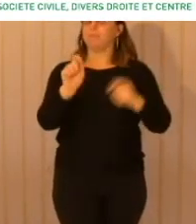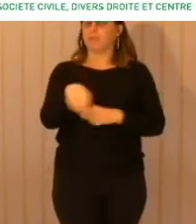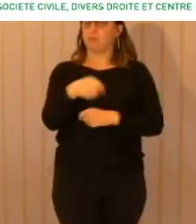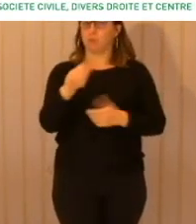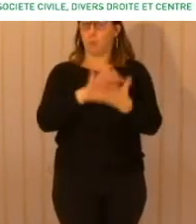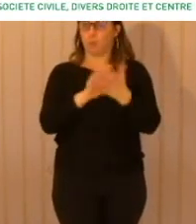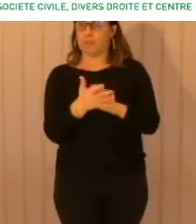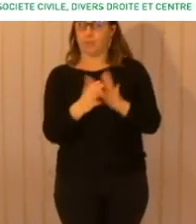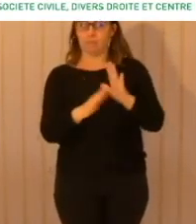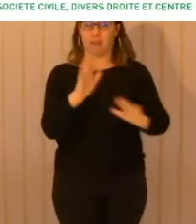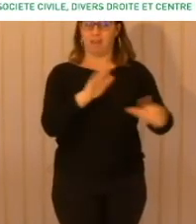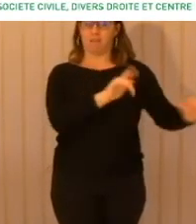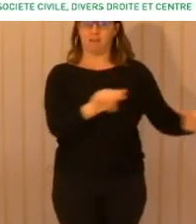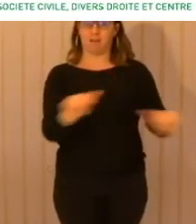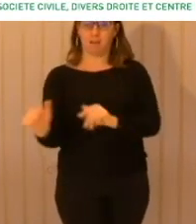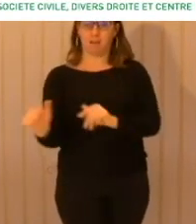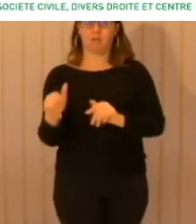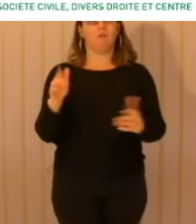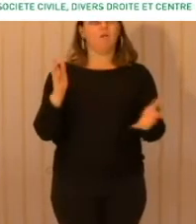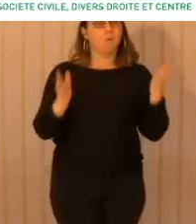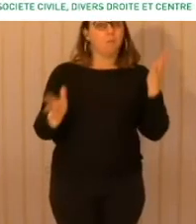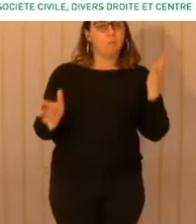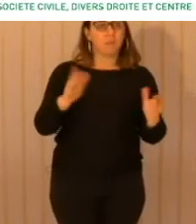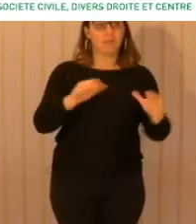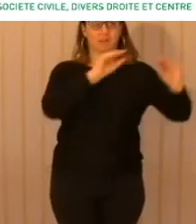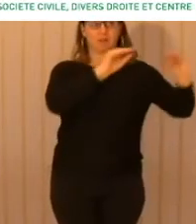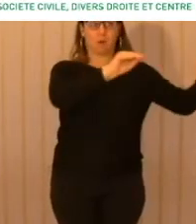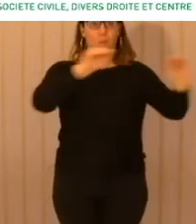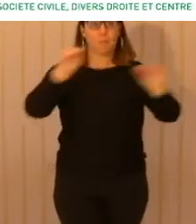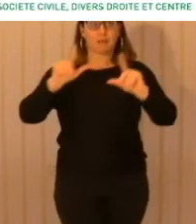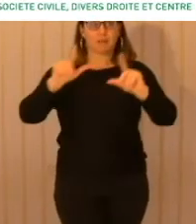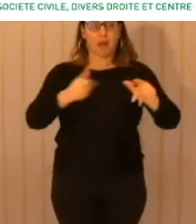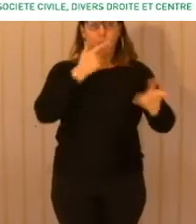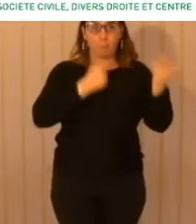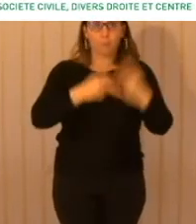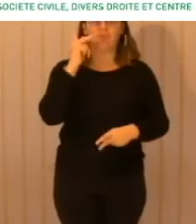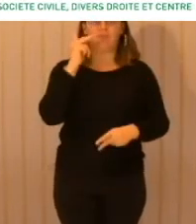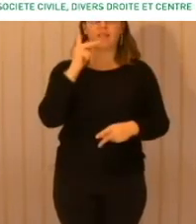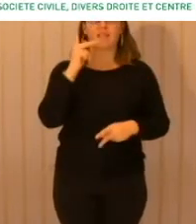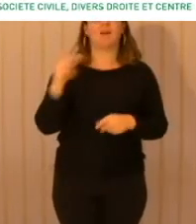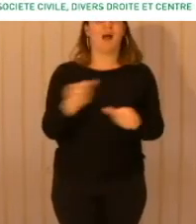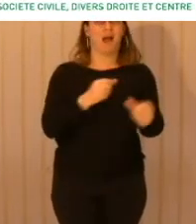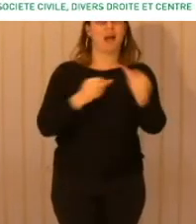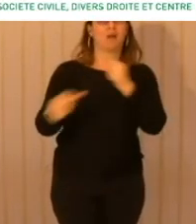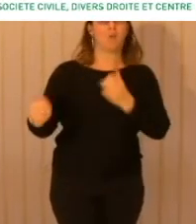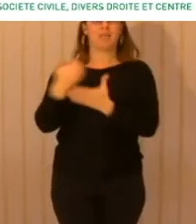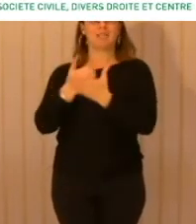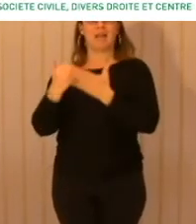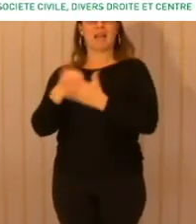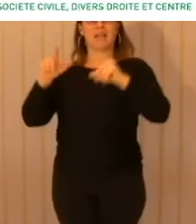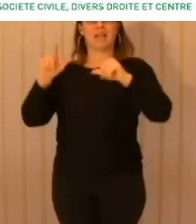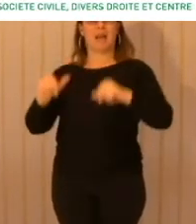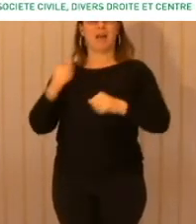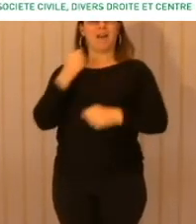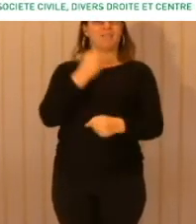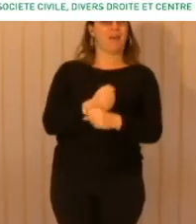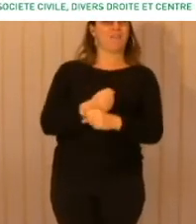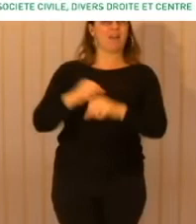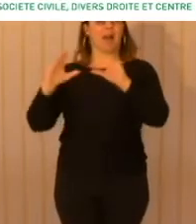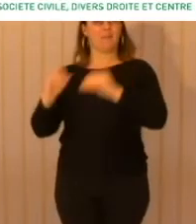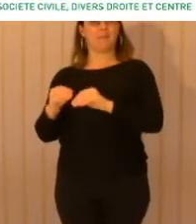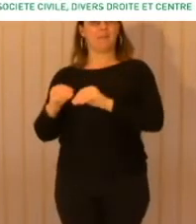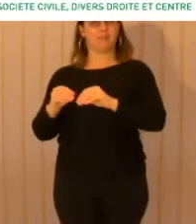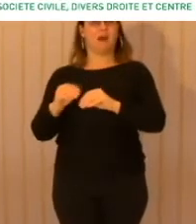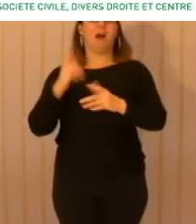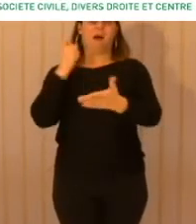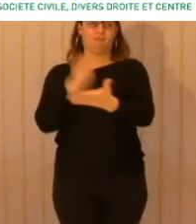eh bien cette présence des commerces est facilitée. S'il y a des salariés à pouvoir d'achat, ils vont évidemment consommer